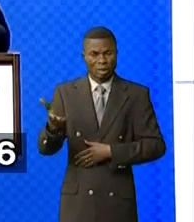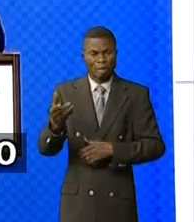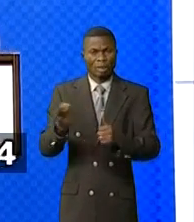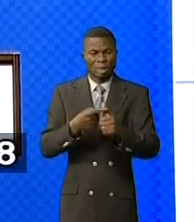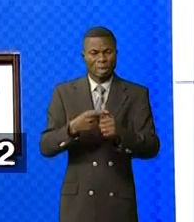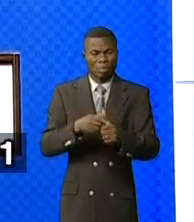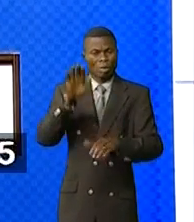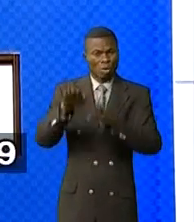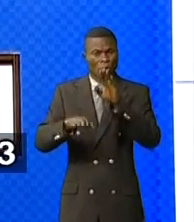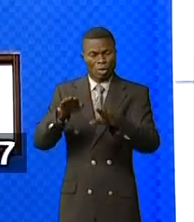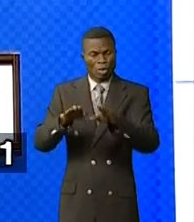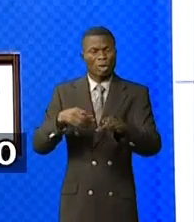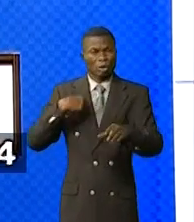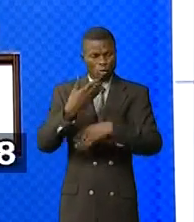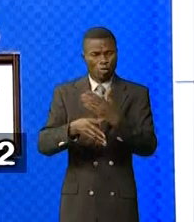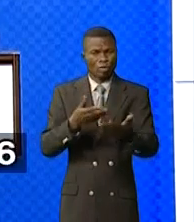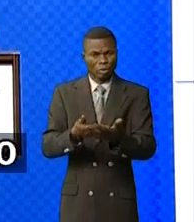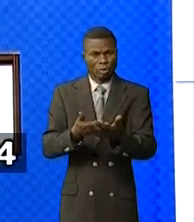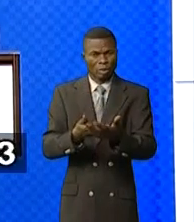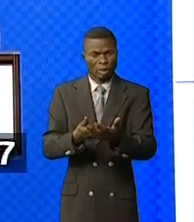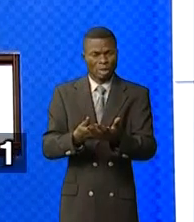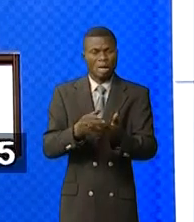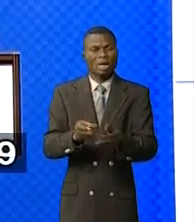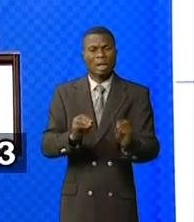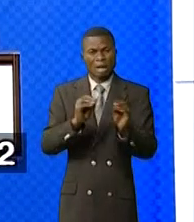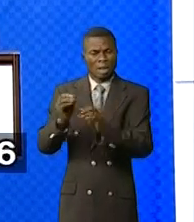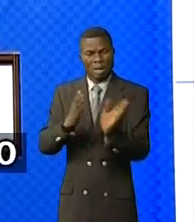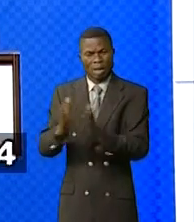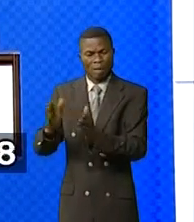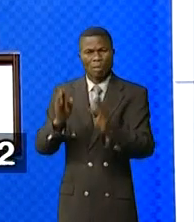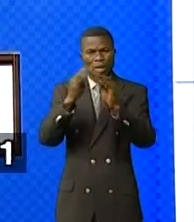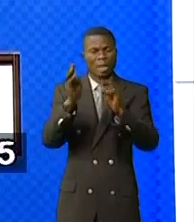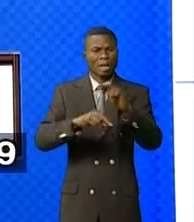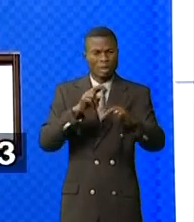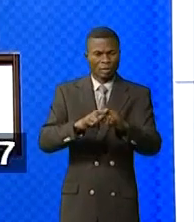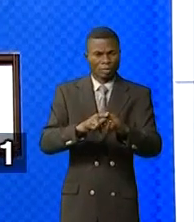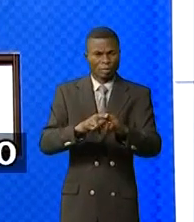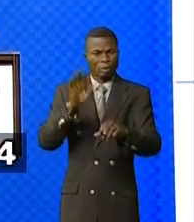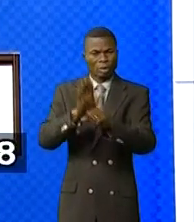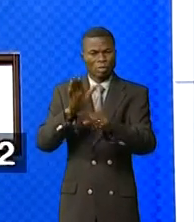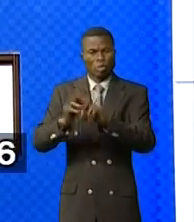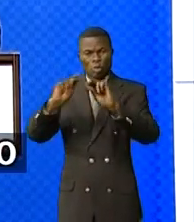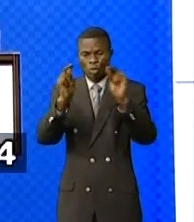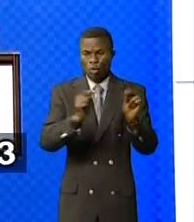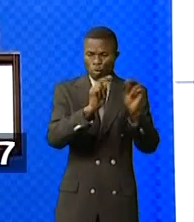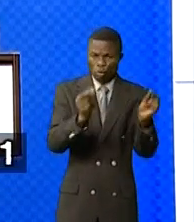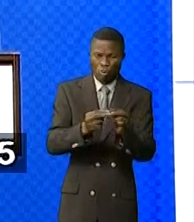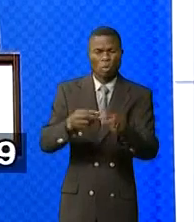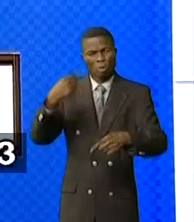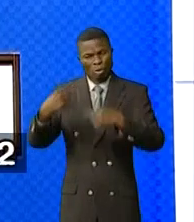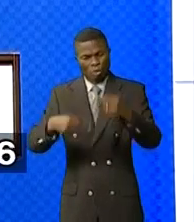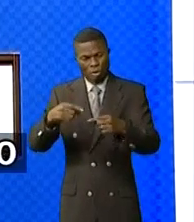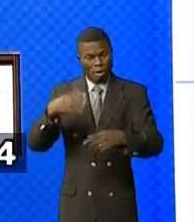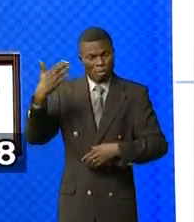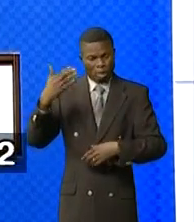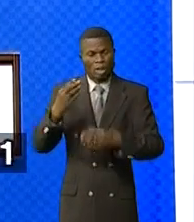des processus par lesquels nous passons, qui sont fixés du reste par l'Assemblée nationale. Les différentes composantes sont en pleine discussion. Nous espérons